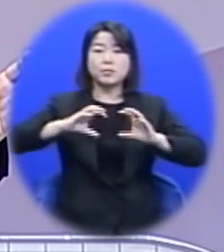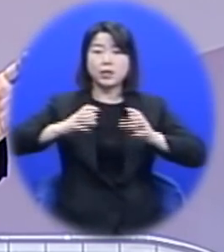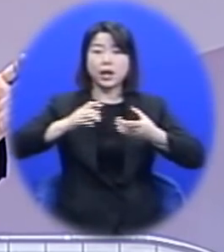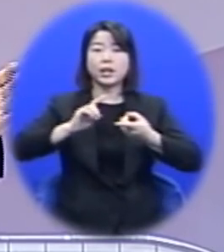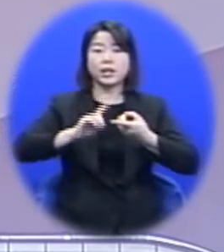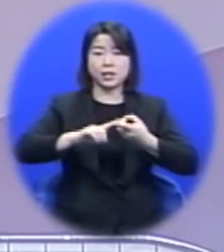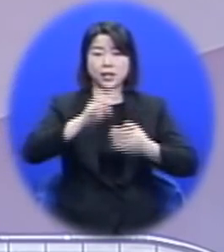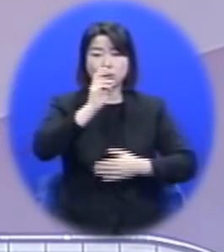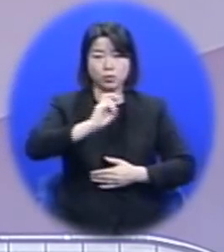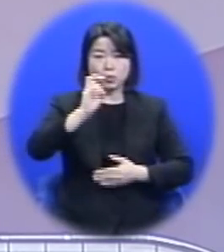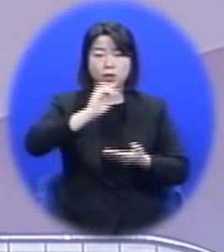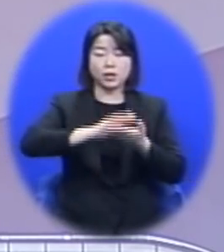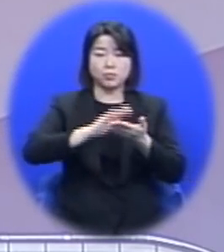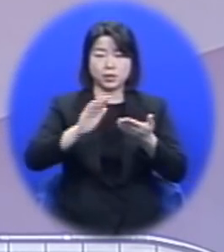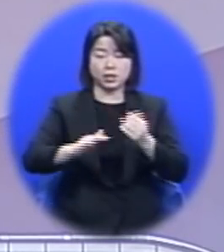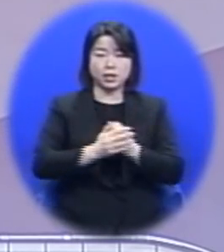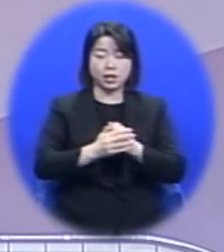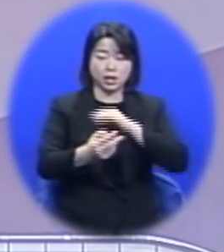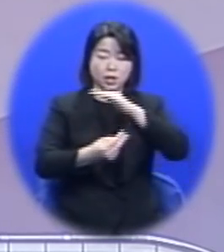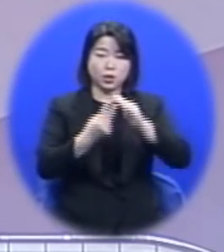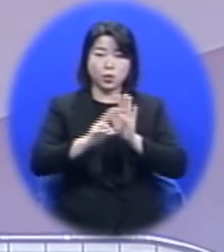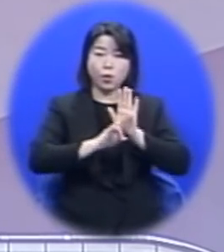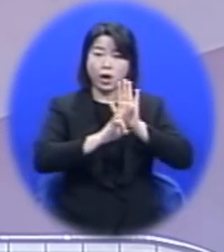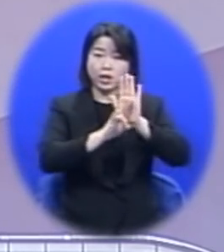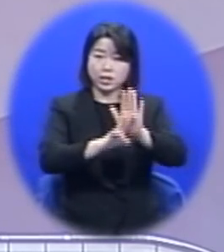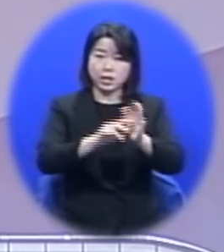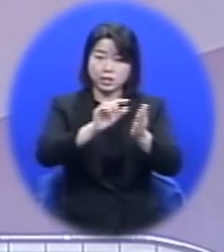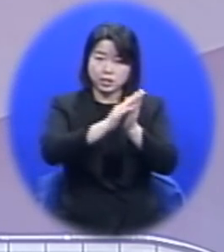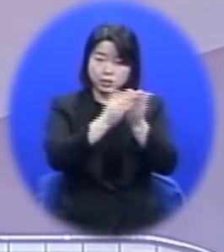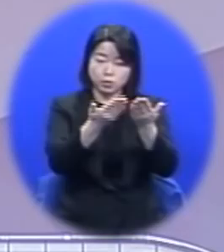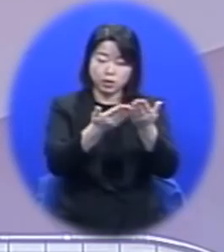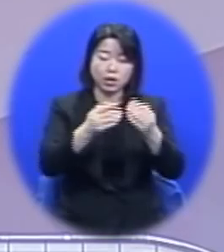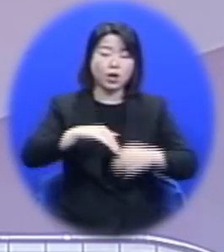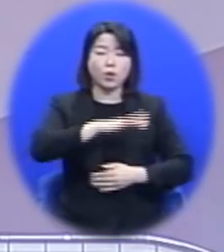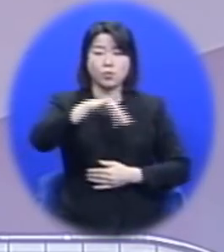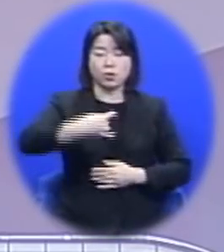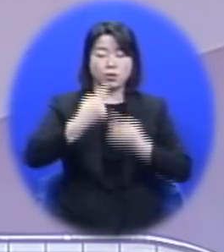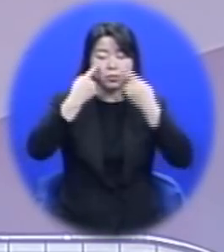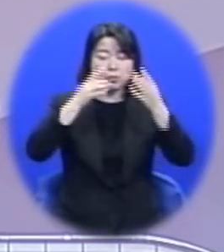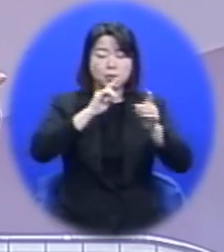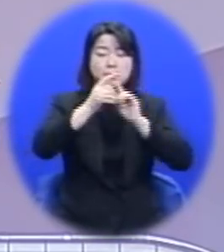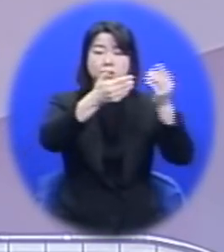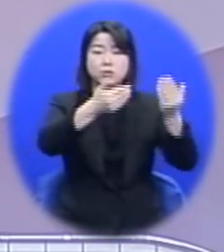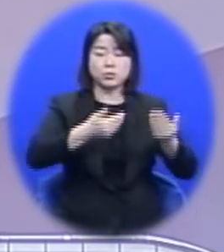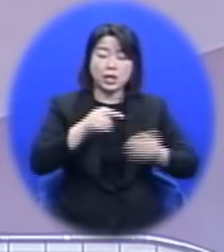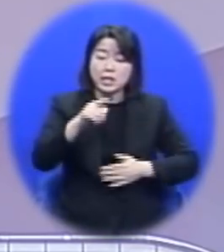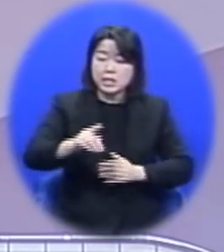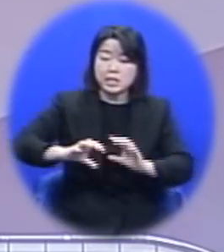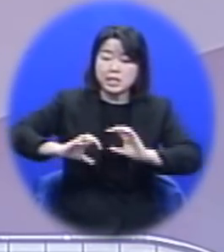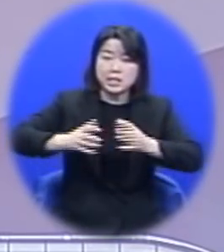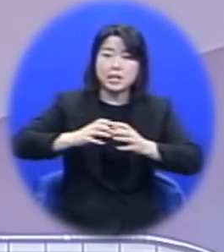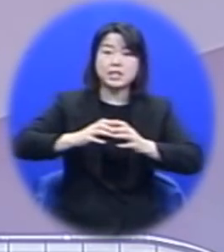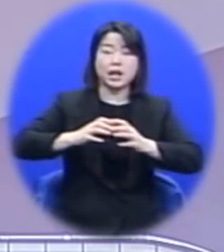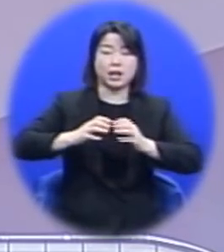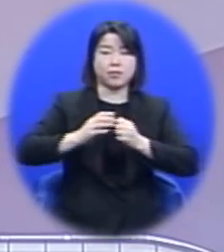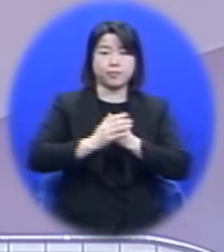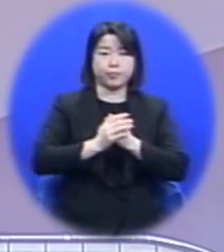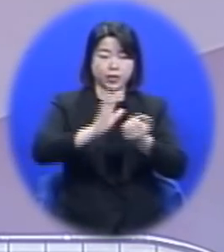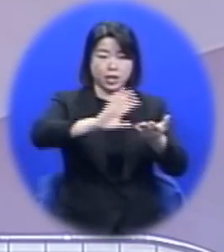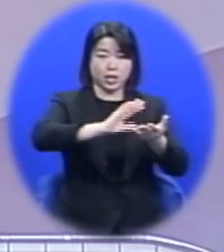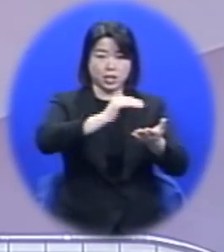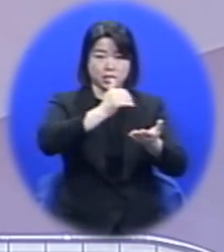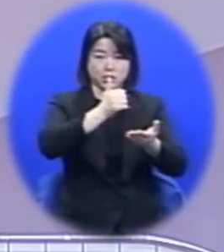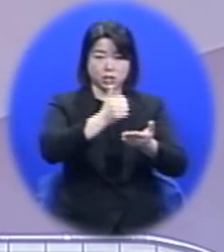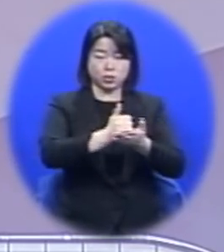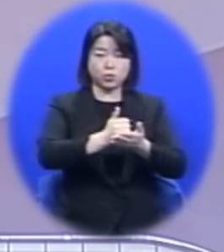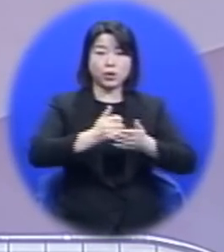노래지요. 요한 계시록에도 우리에게 분명하게 말씀하고 있습니다. 이 세상 나라가 그리스도의 나라가